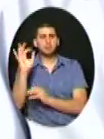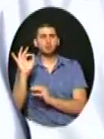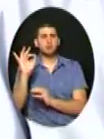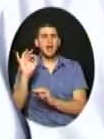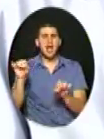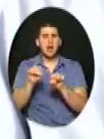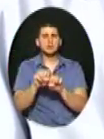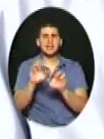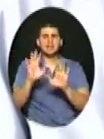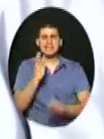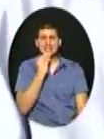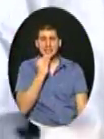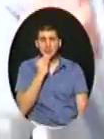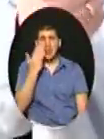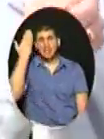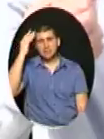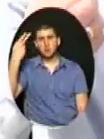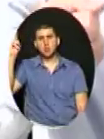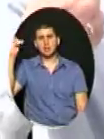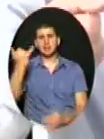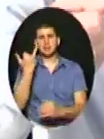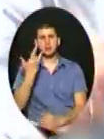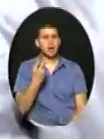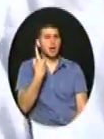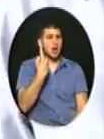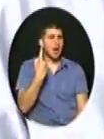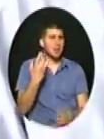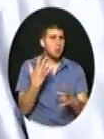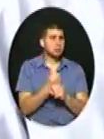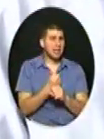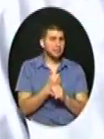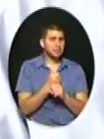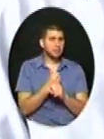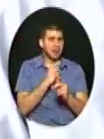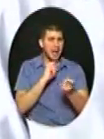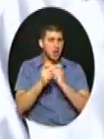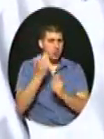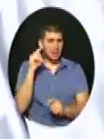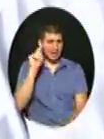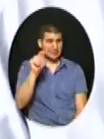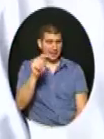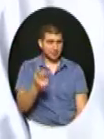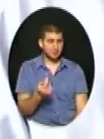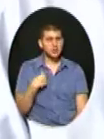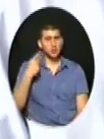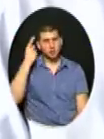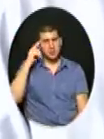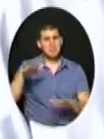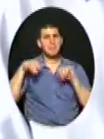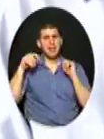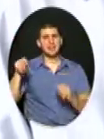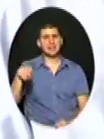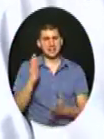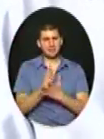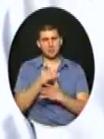לערוצי הטלווזיה הישראלים לזרים הוא נתם אחד המוצלחים אחד המוצלחים היה אצלך נדמה לי במלית הכנסת